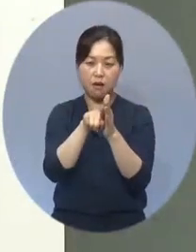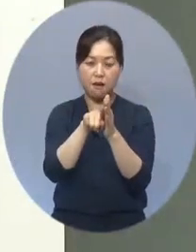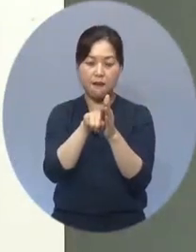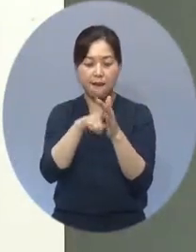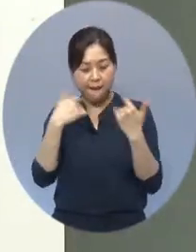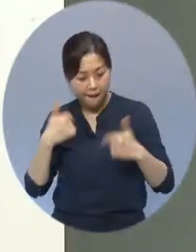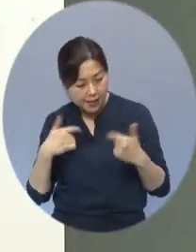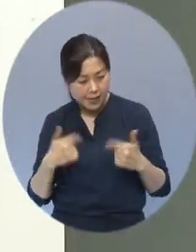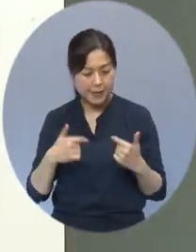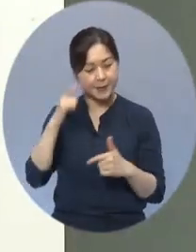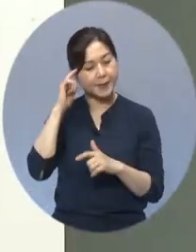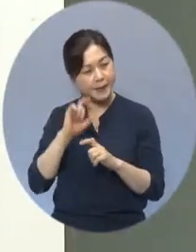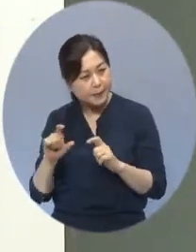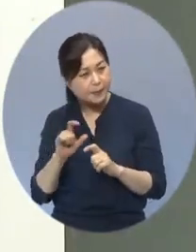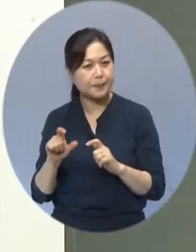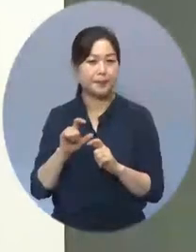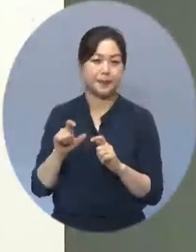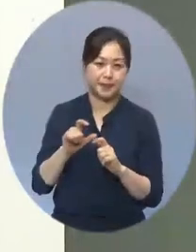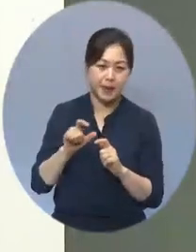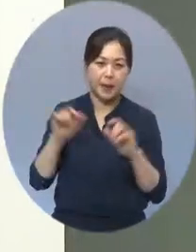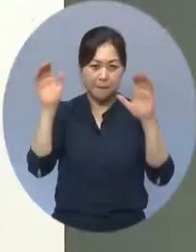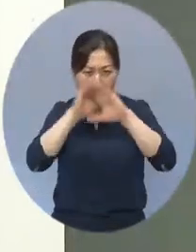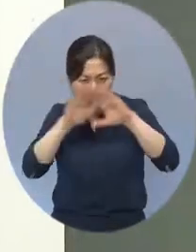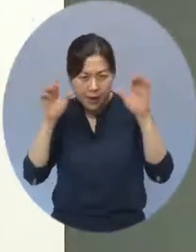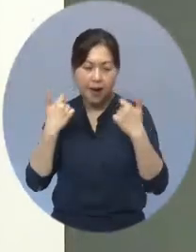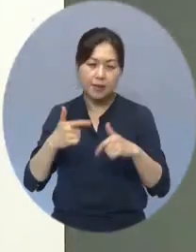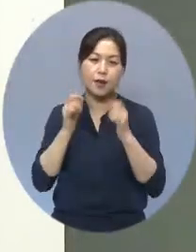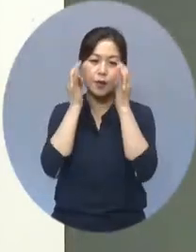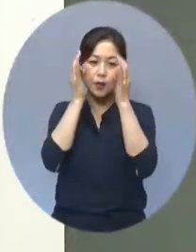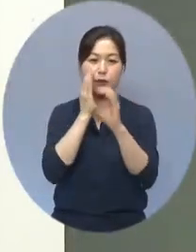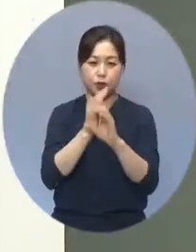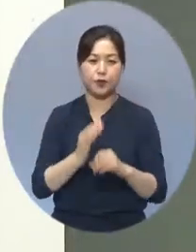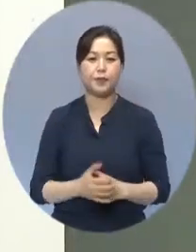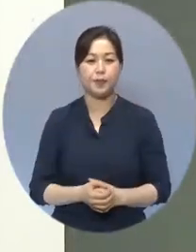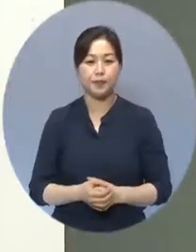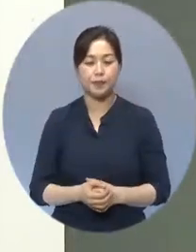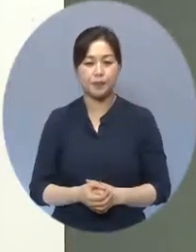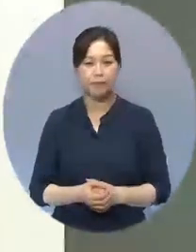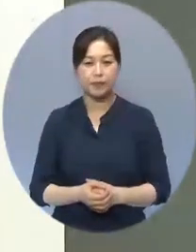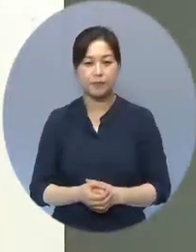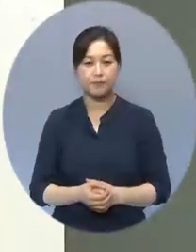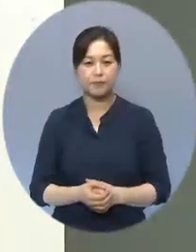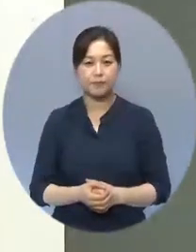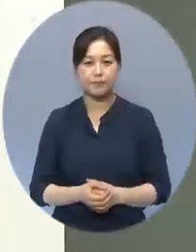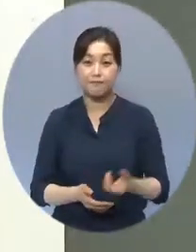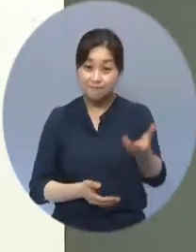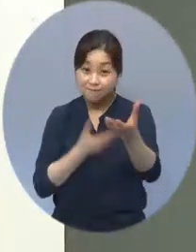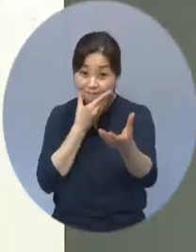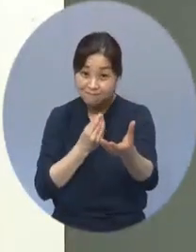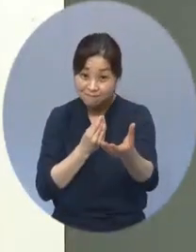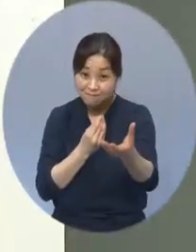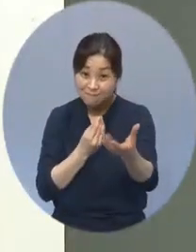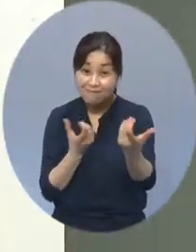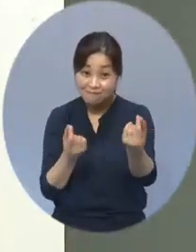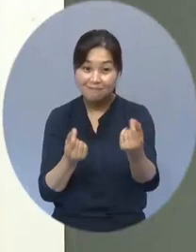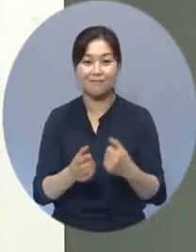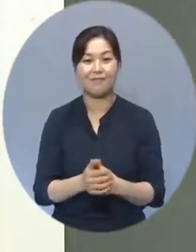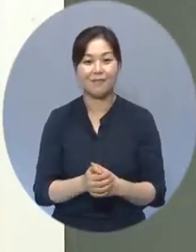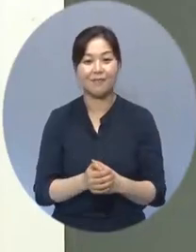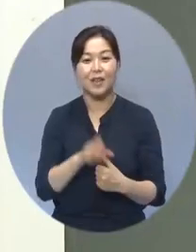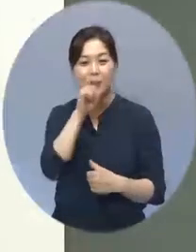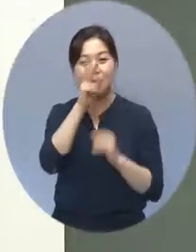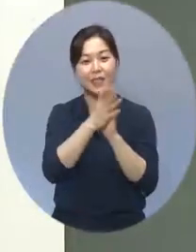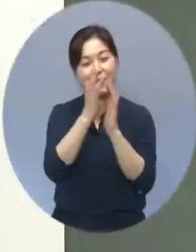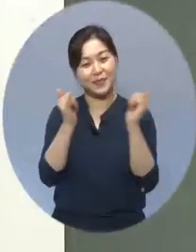위해서 노심초사, 불철주야만 노력하실 겁니다. 행복하실 겁니다.